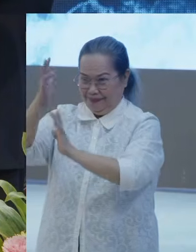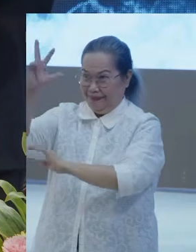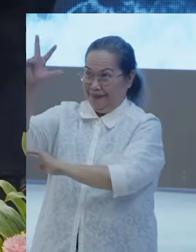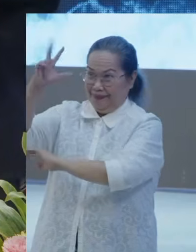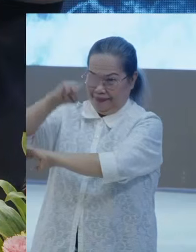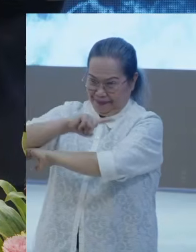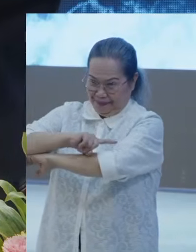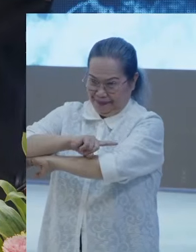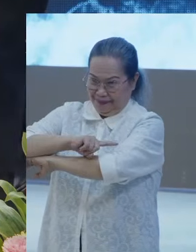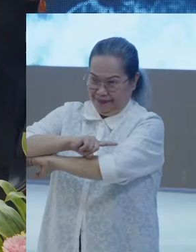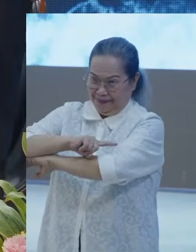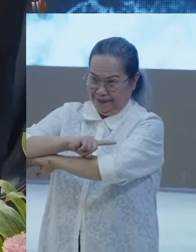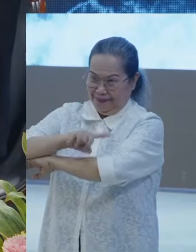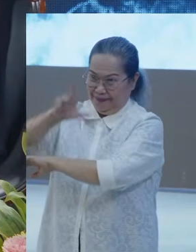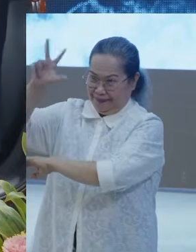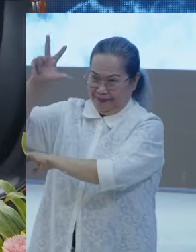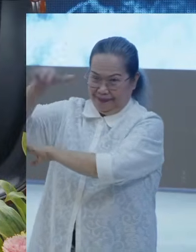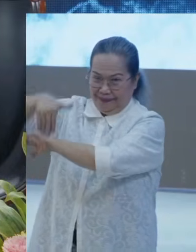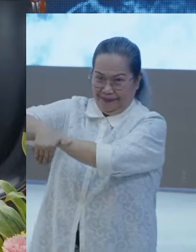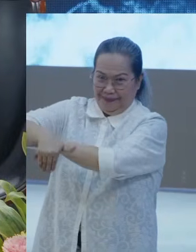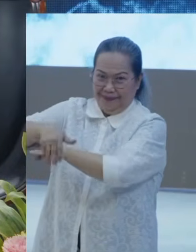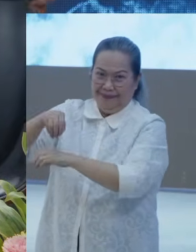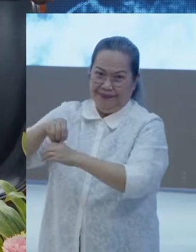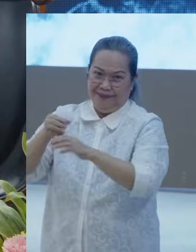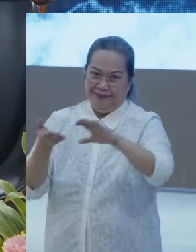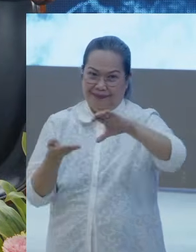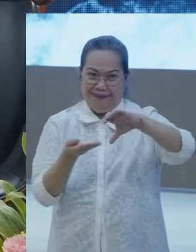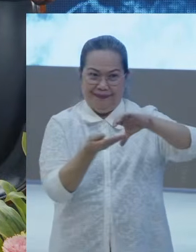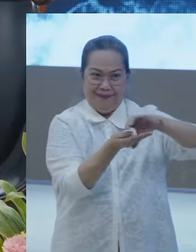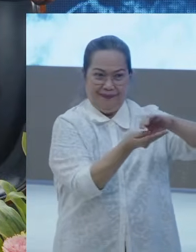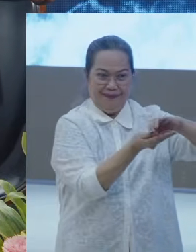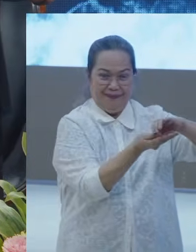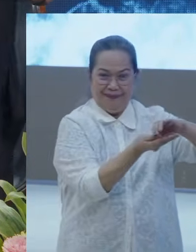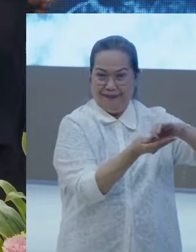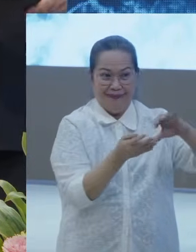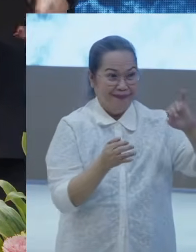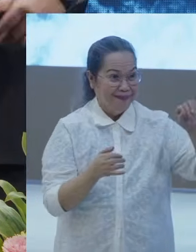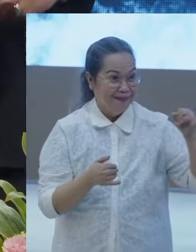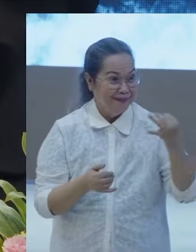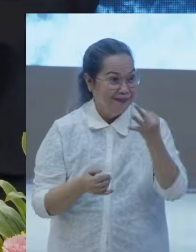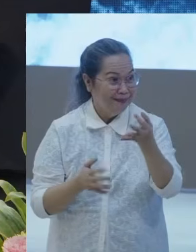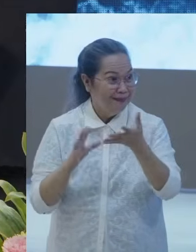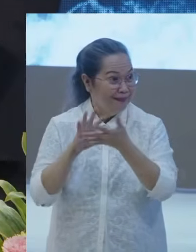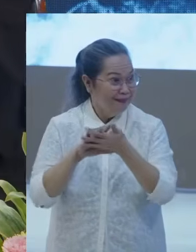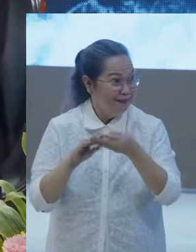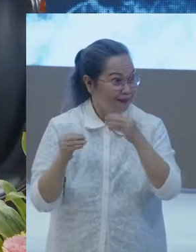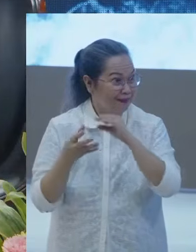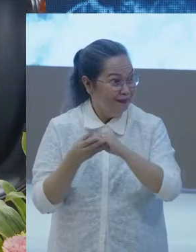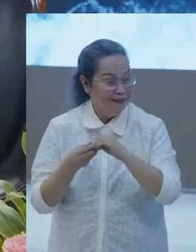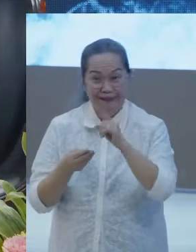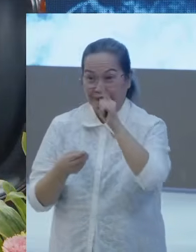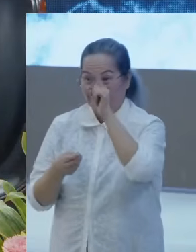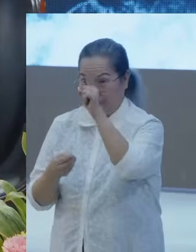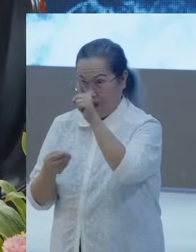3 nights in the heart of the earth. Si Jonah, o yung kanyang kwento, ay isang type.